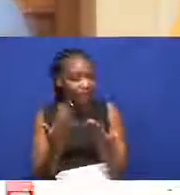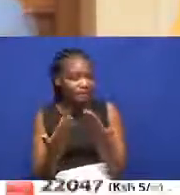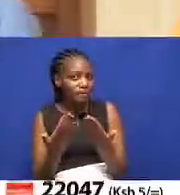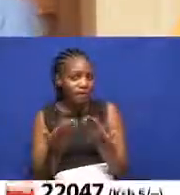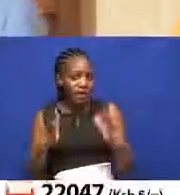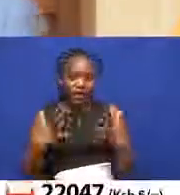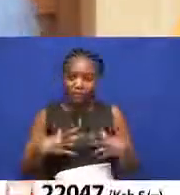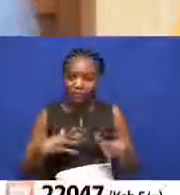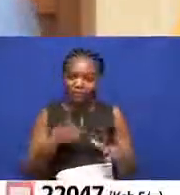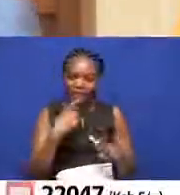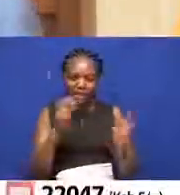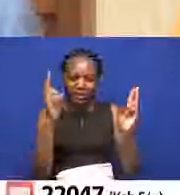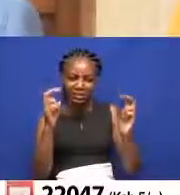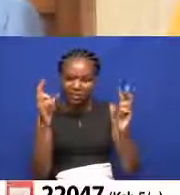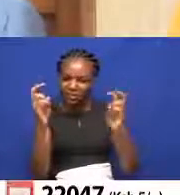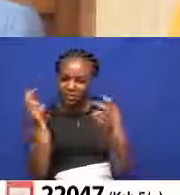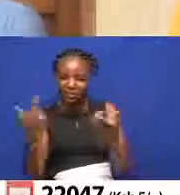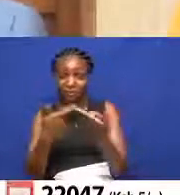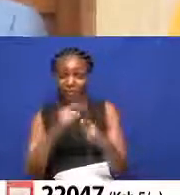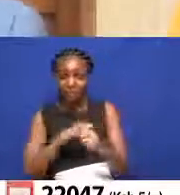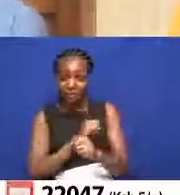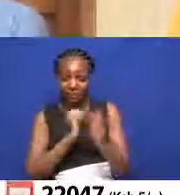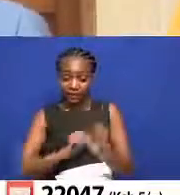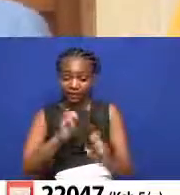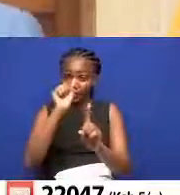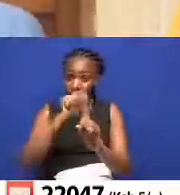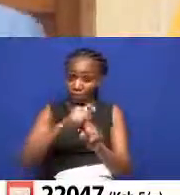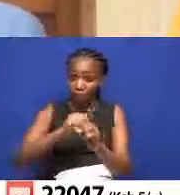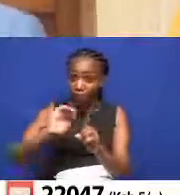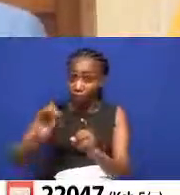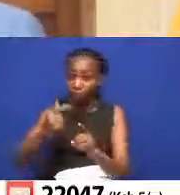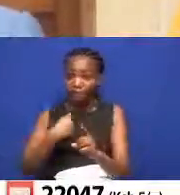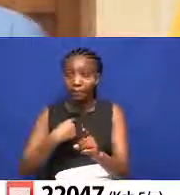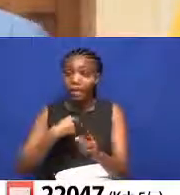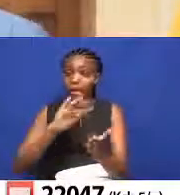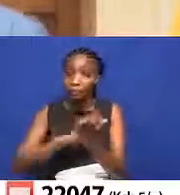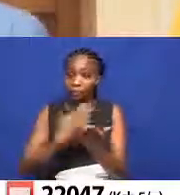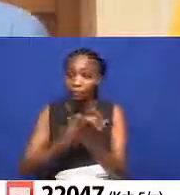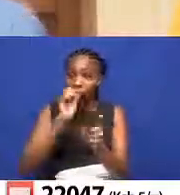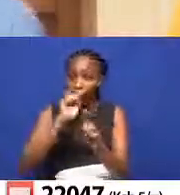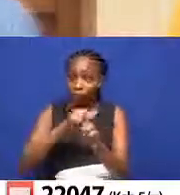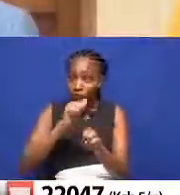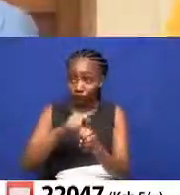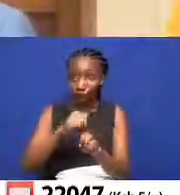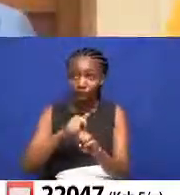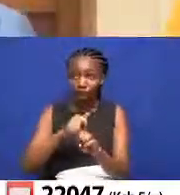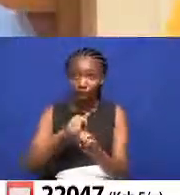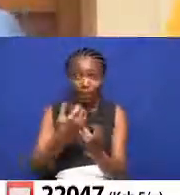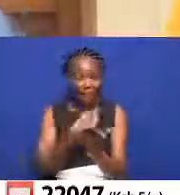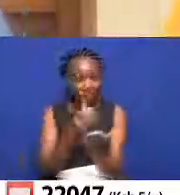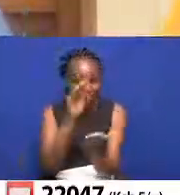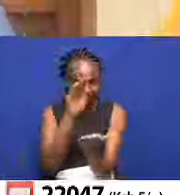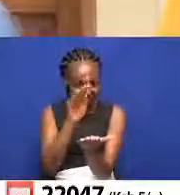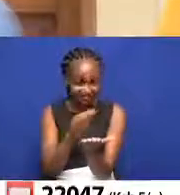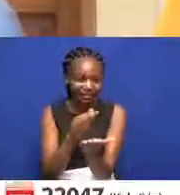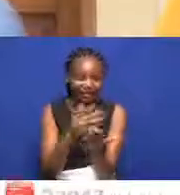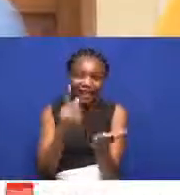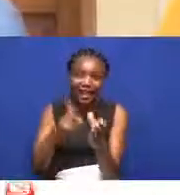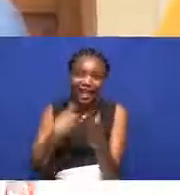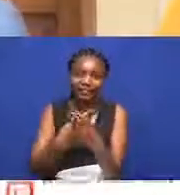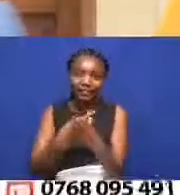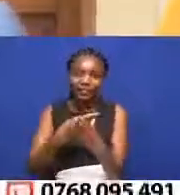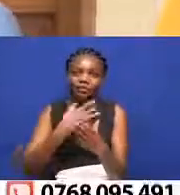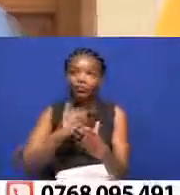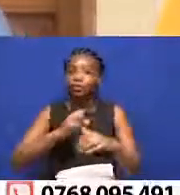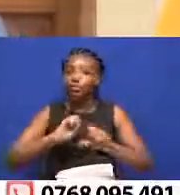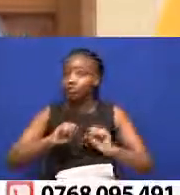chama, hapana. Mimi kama senator wa Kwale nasimama kupigania kaunti yangu ya Kwale kwamba pesa zipate sipungue. Na tumekuja katika mwafaka